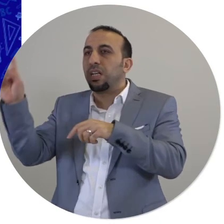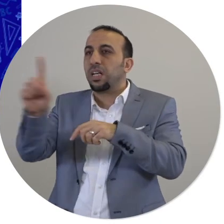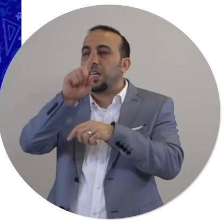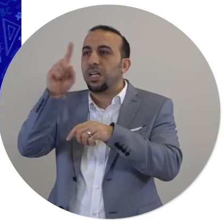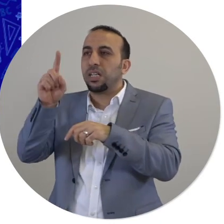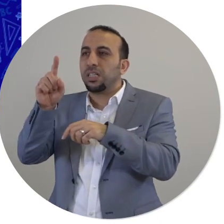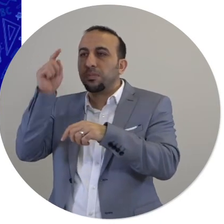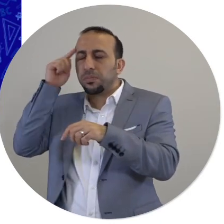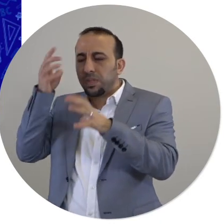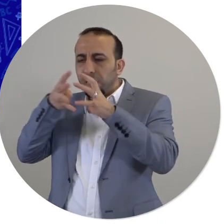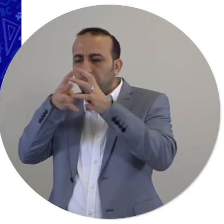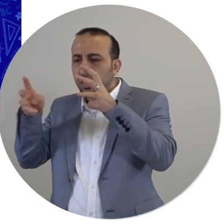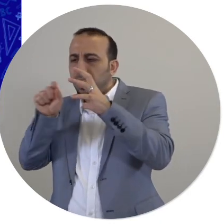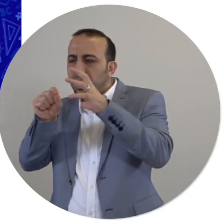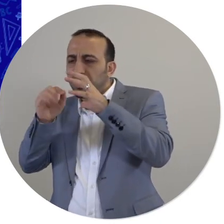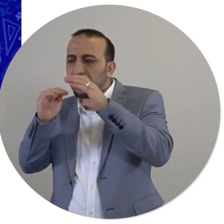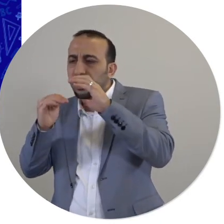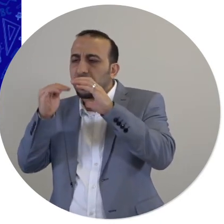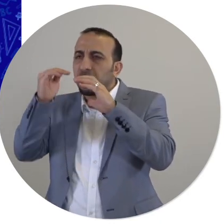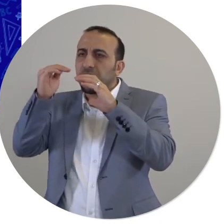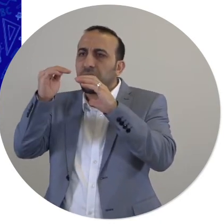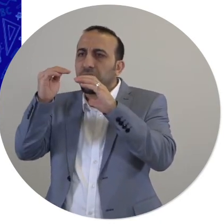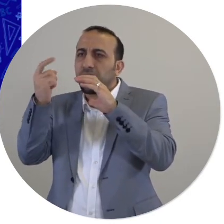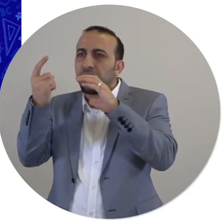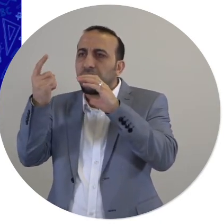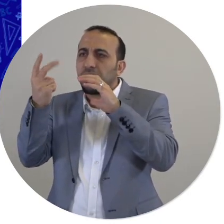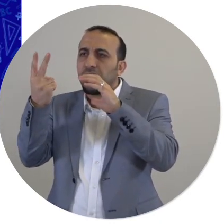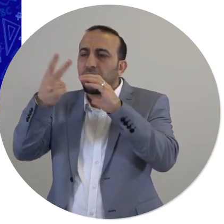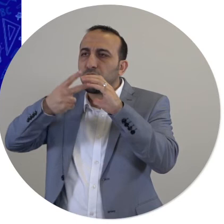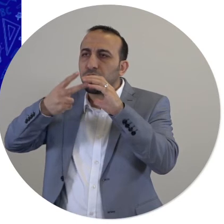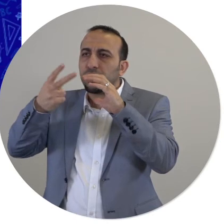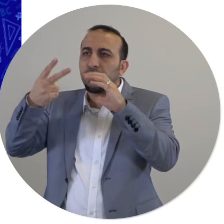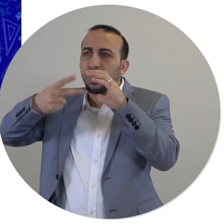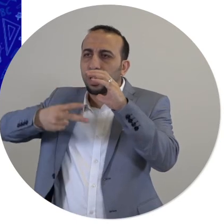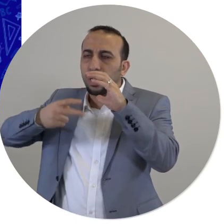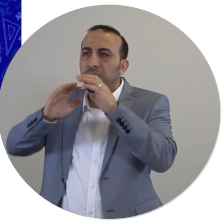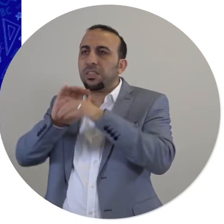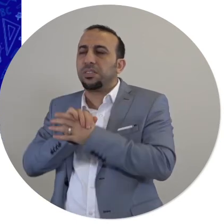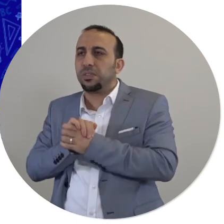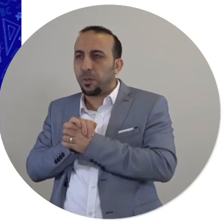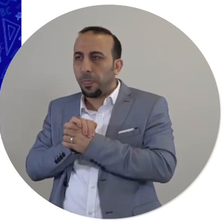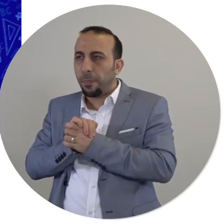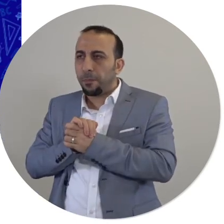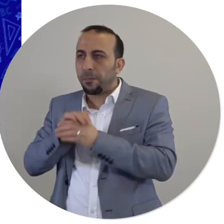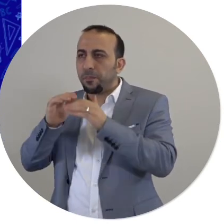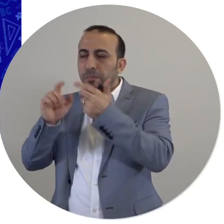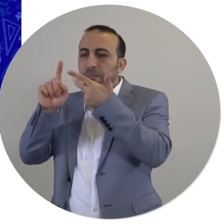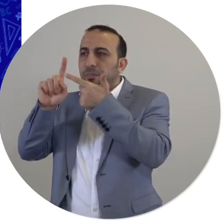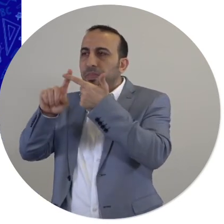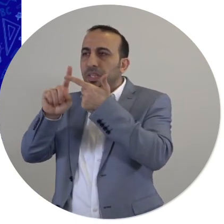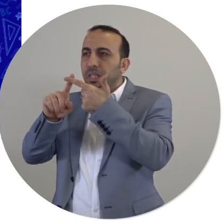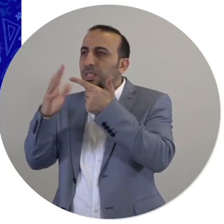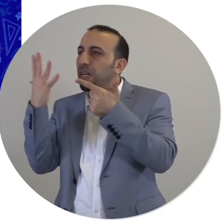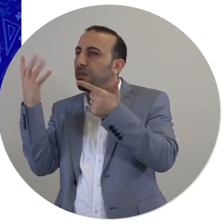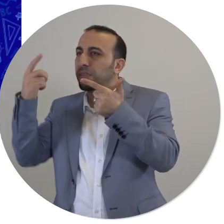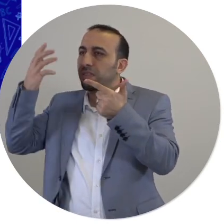العالم يعيشون بين دائرتي عرض 20 إلى 40 شمالا وجنوبا، و 30% من سكان العالم